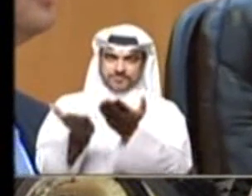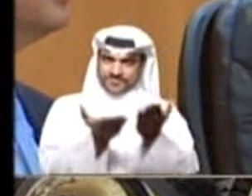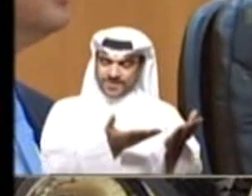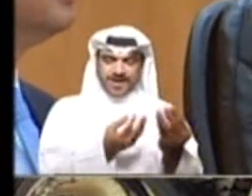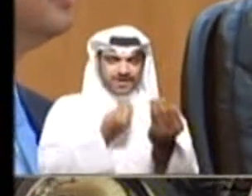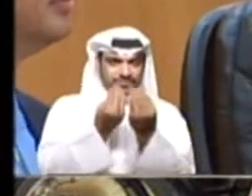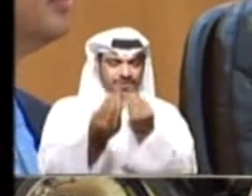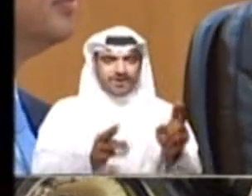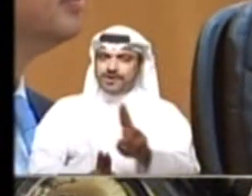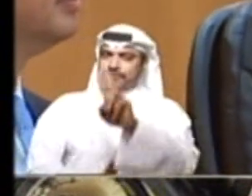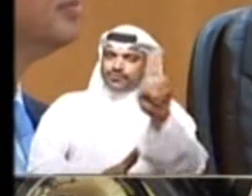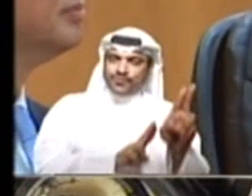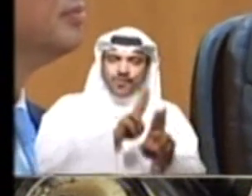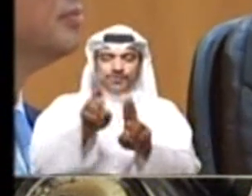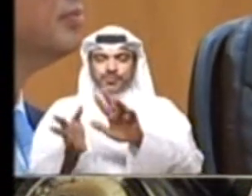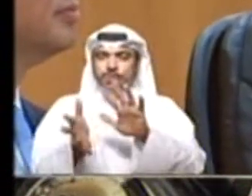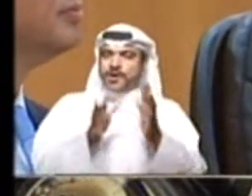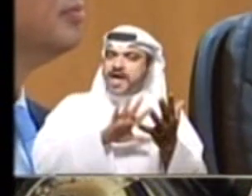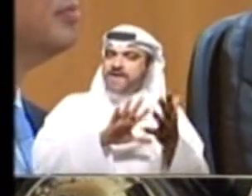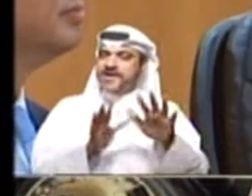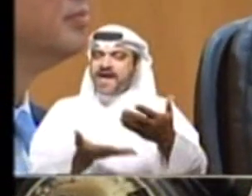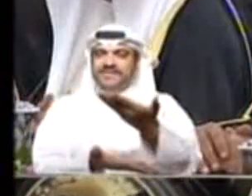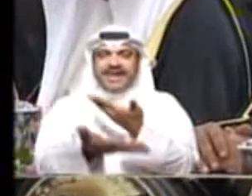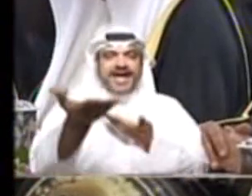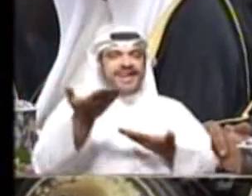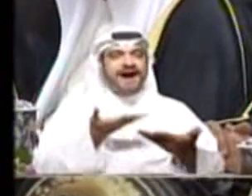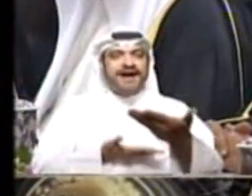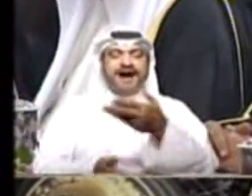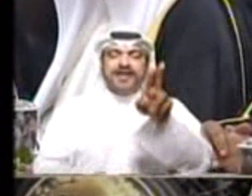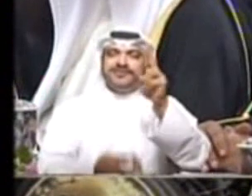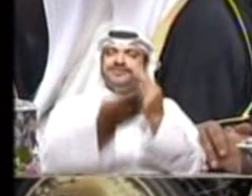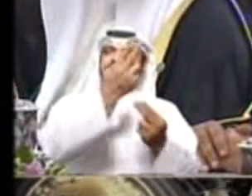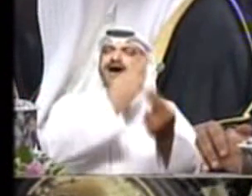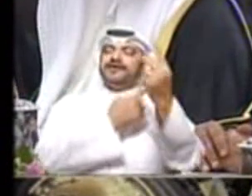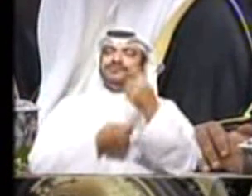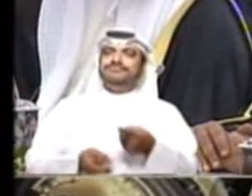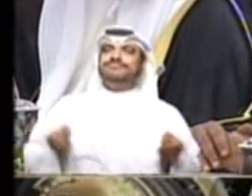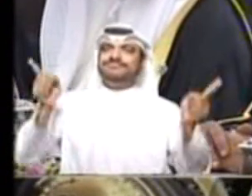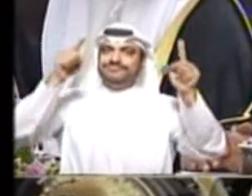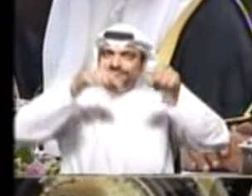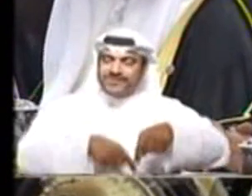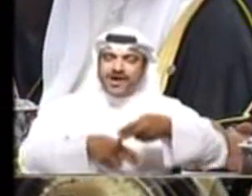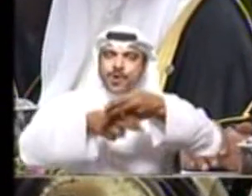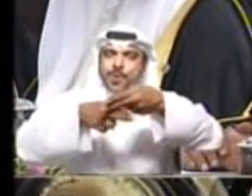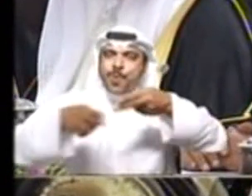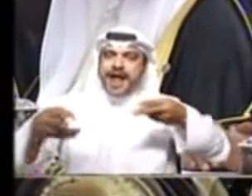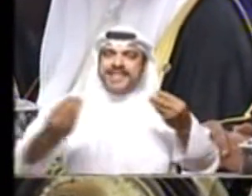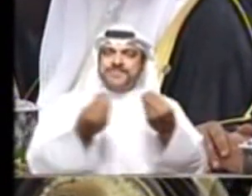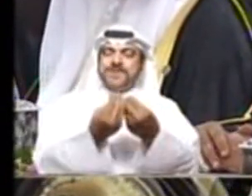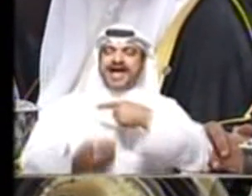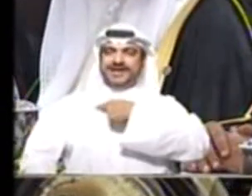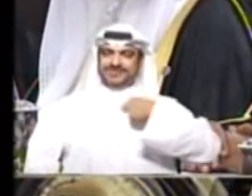الصيني. وتناولت المباحثات استعراض العلاقات الثنائية التاريخية التي تربط بين البلدين والشعبين